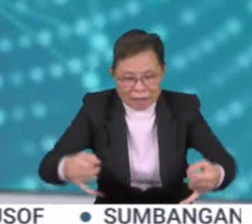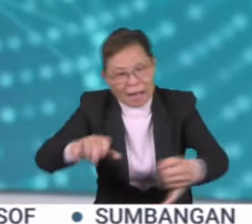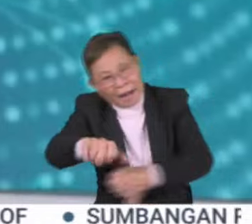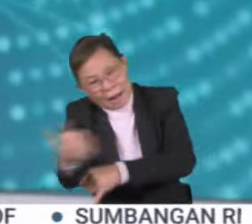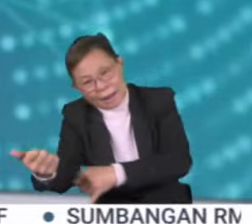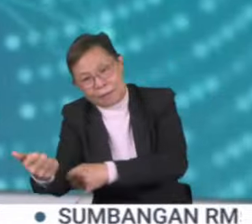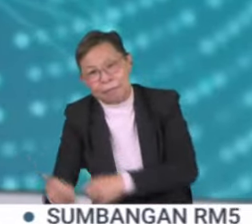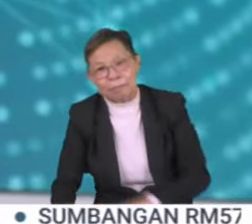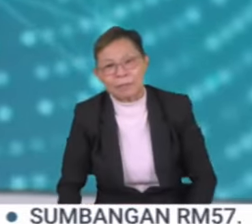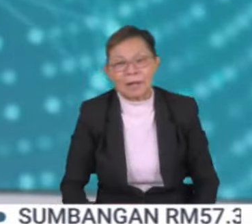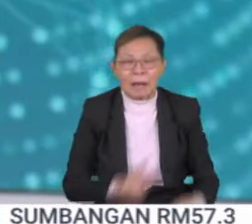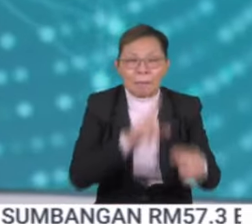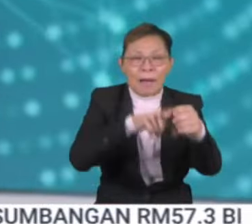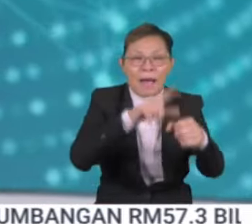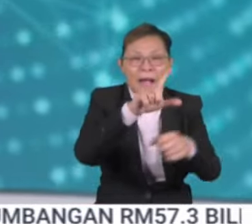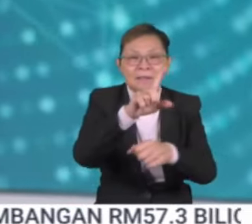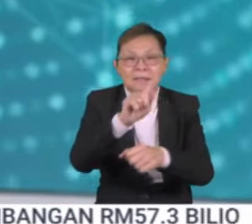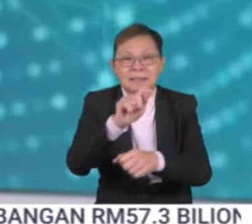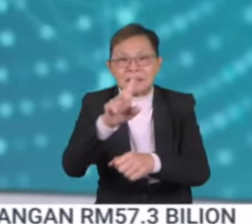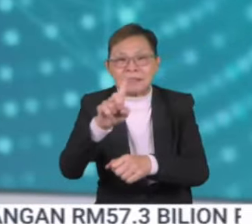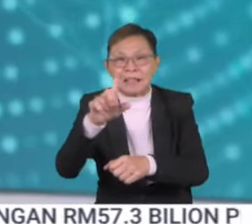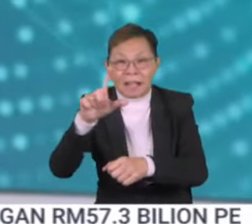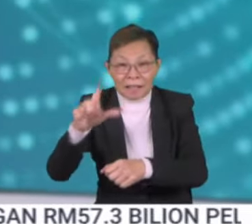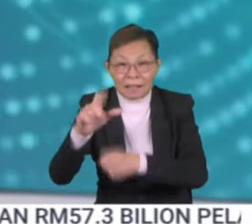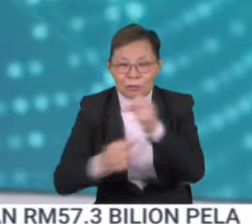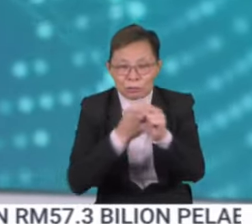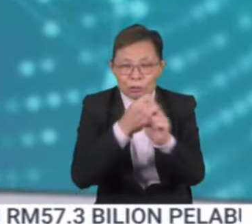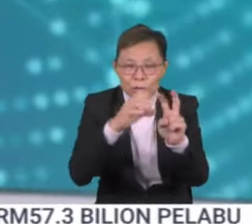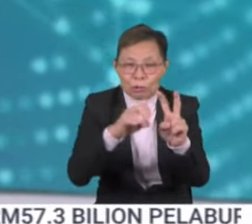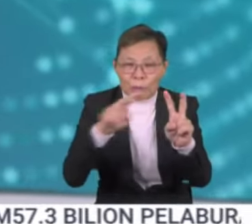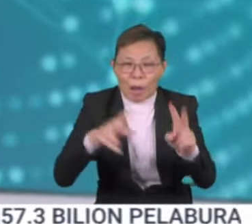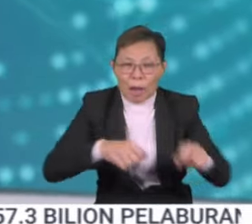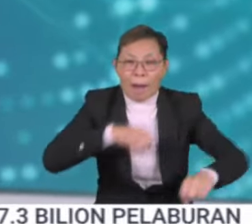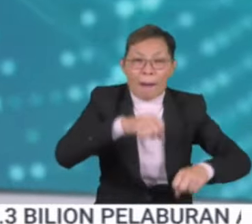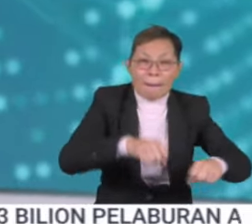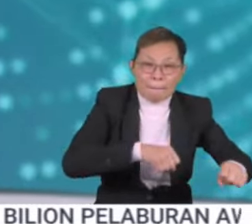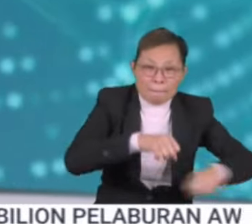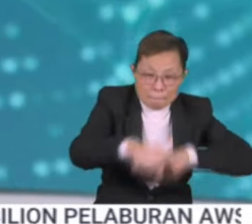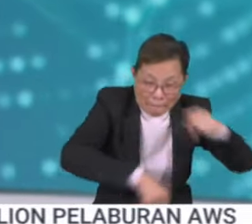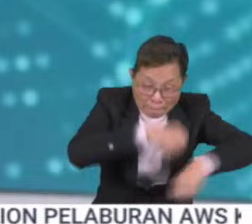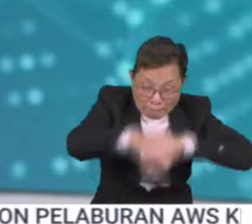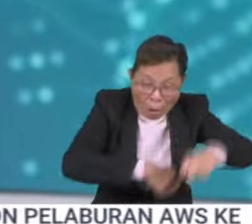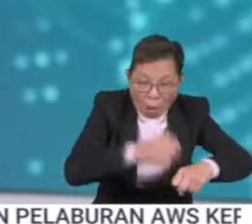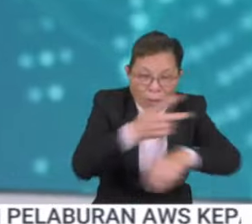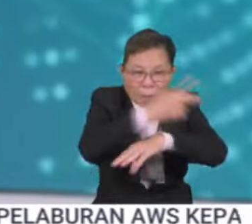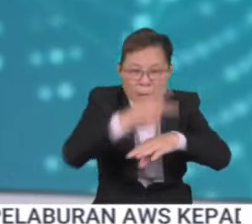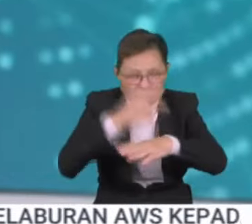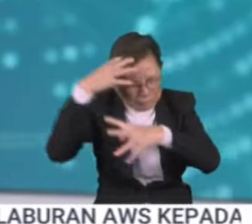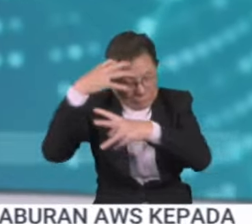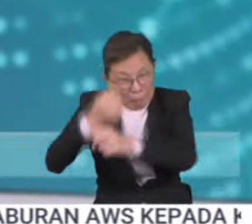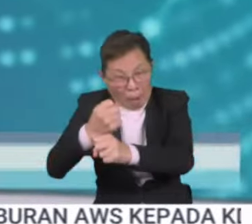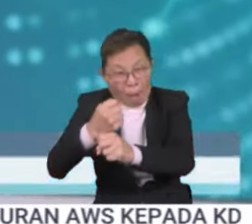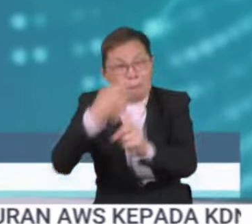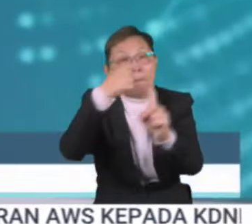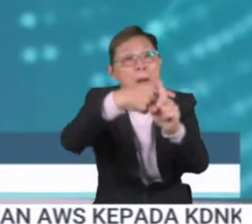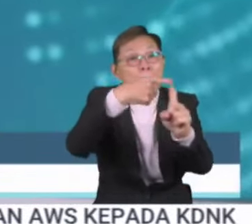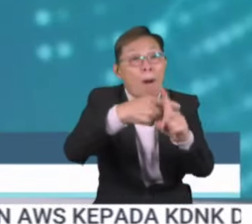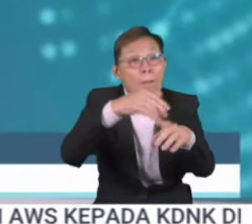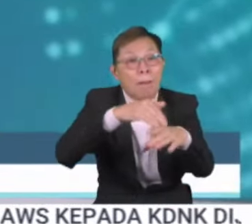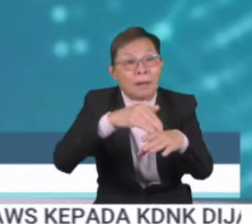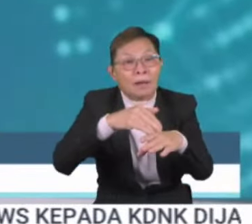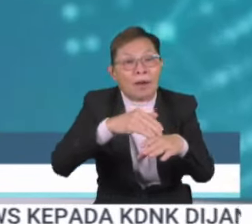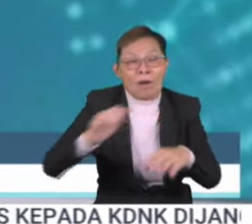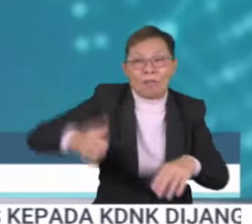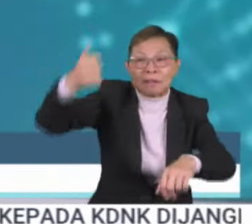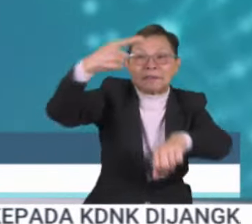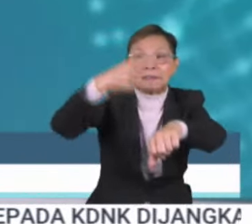Masih perkembangan LTDL 2024, Pelumba Pasukan Kebangsaan Zen Renbao tekad cipta impak positif pada